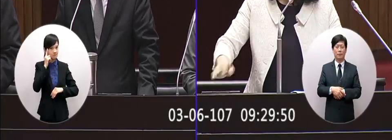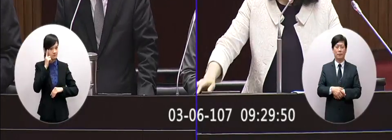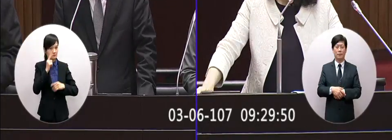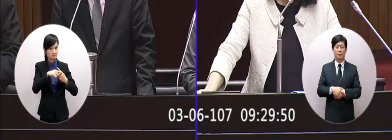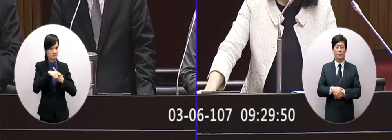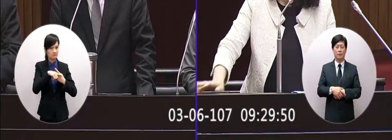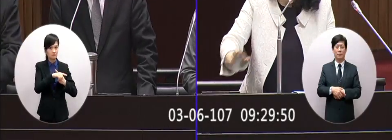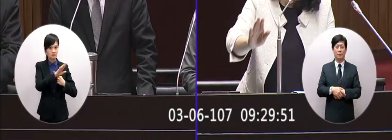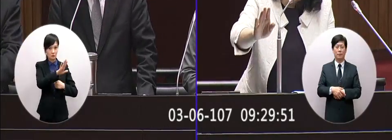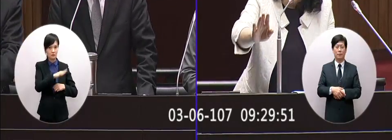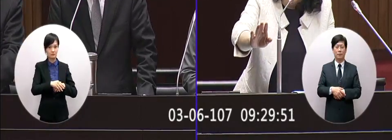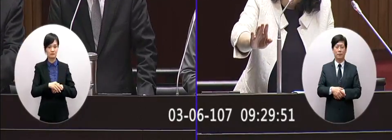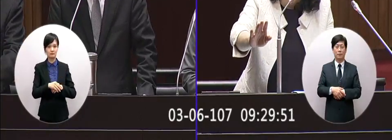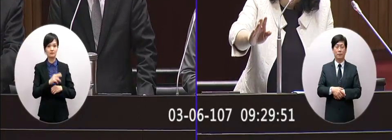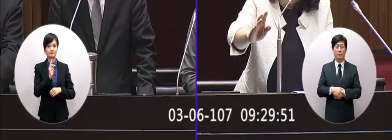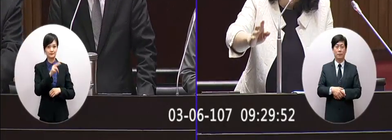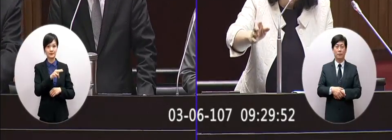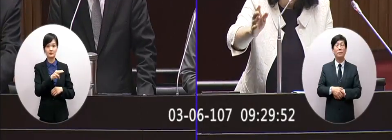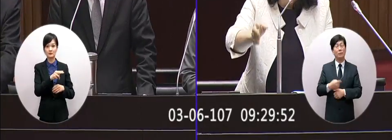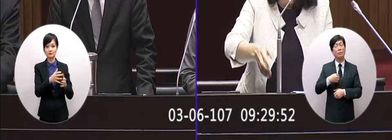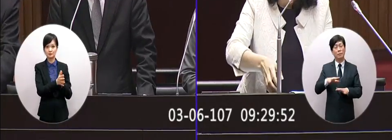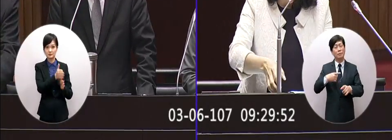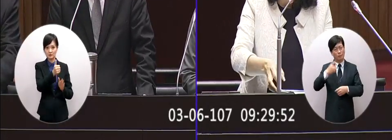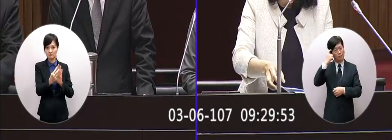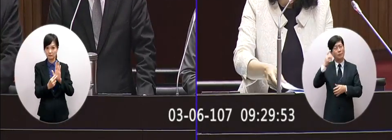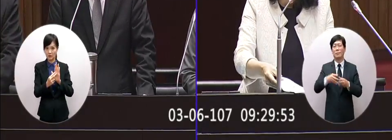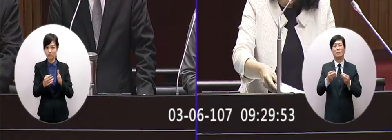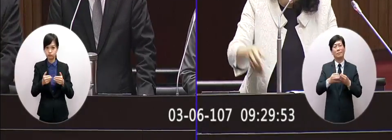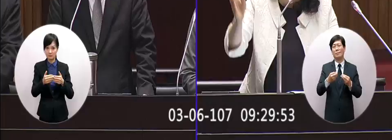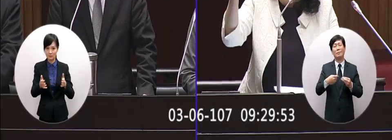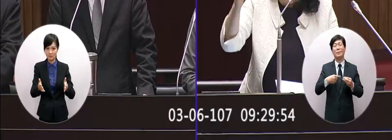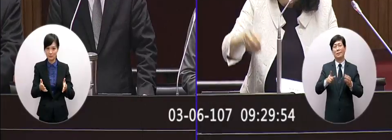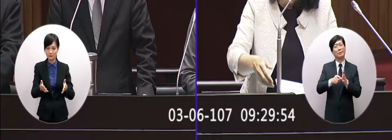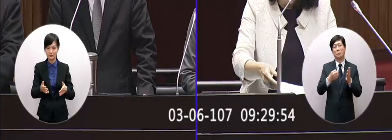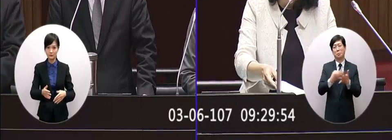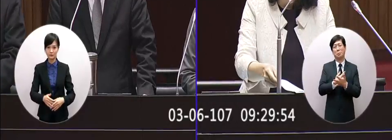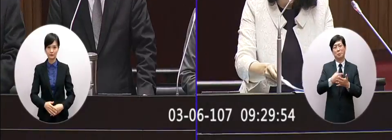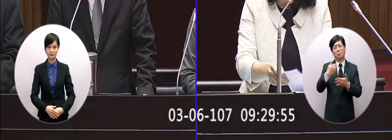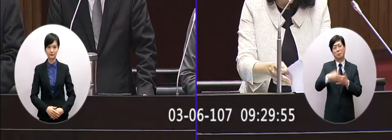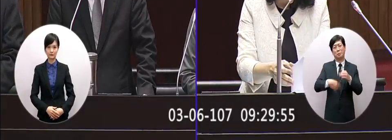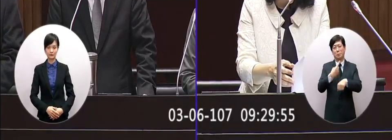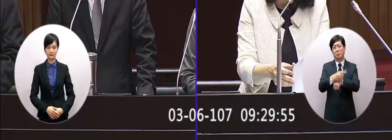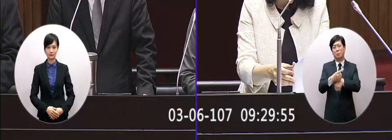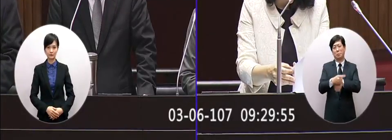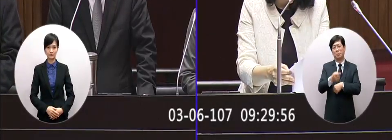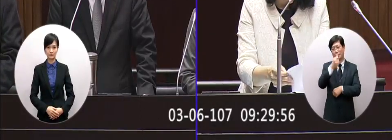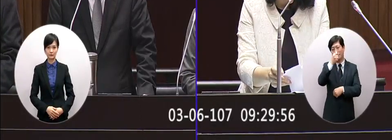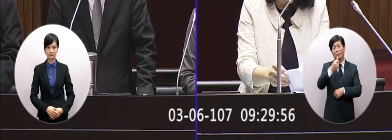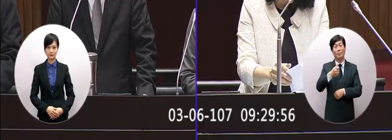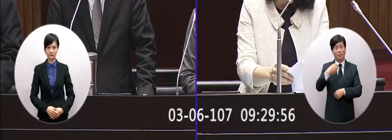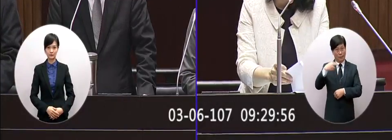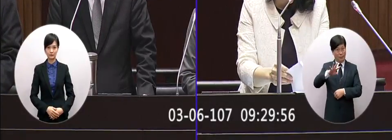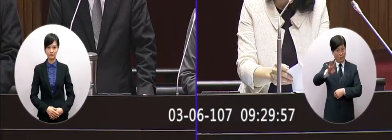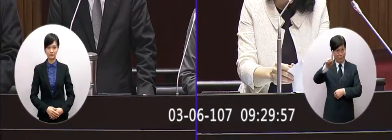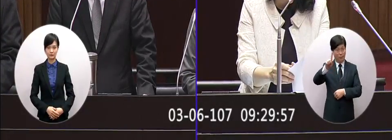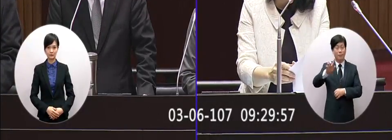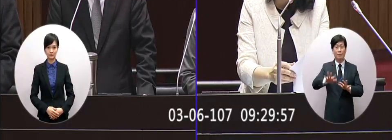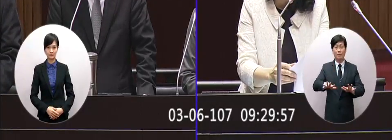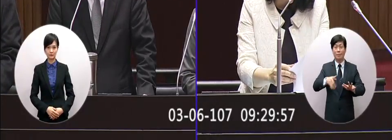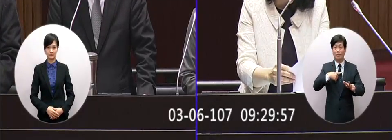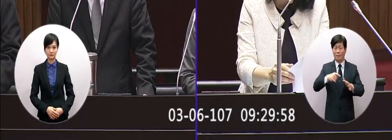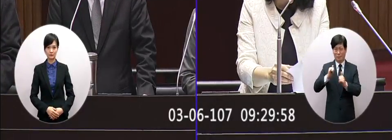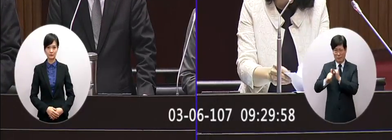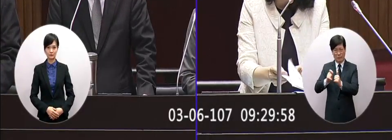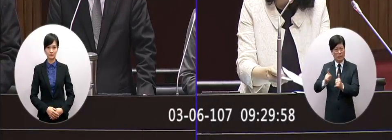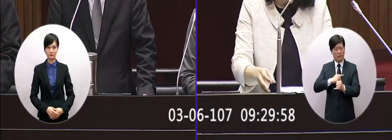不是让贺成部长跟简单跟你报告一下？ 我想不用再说，因为时间剩下1分56秒。但是还有一个，就是我们现在民